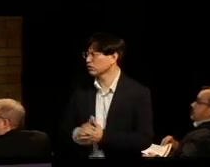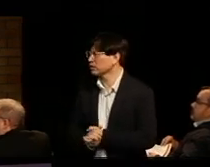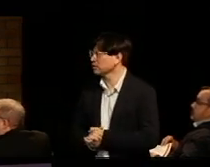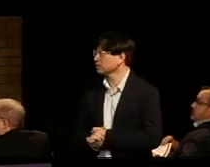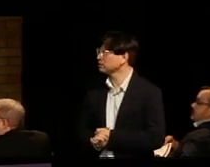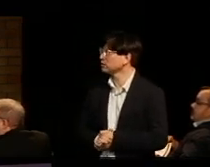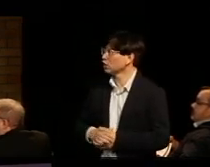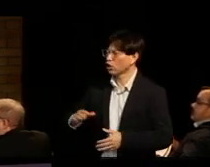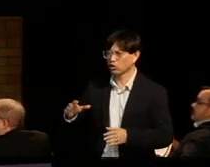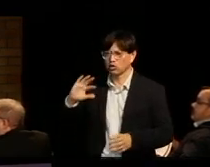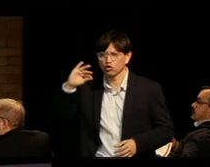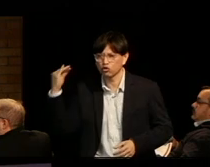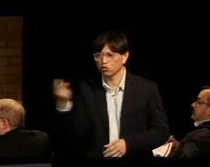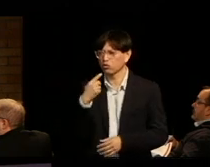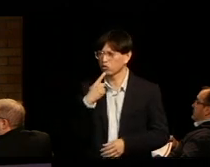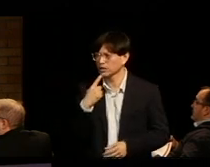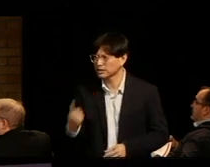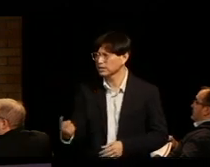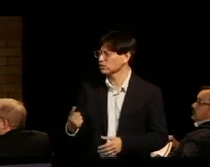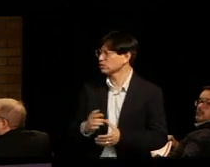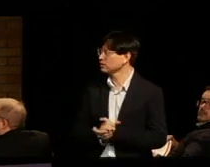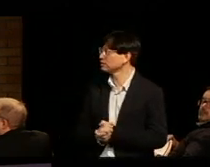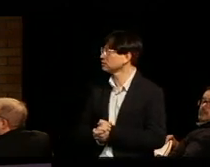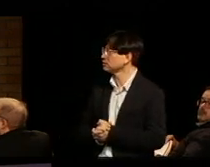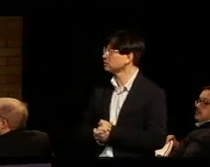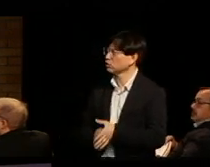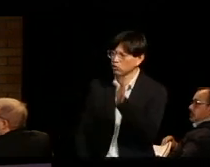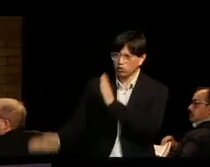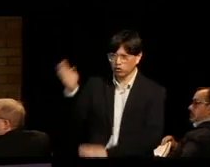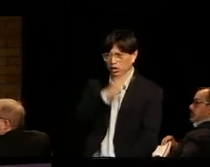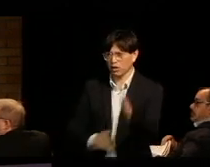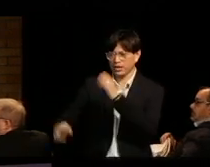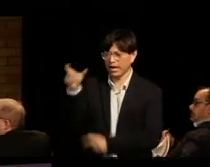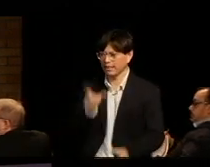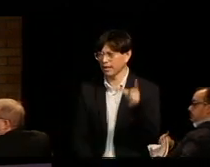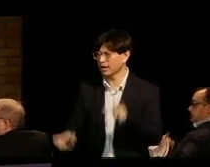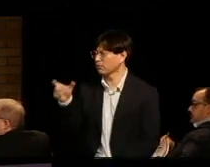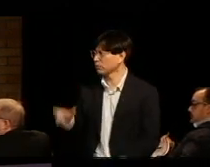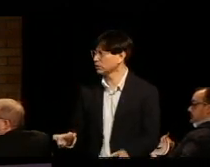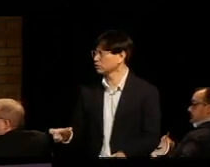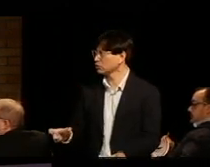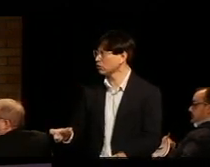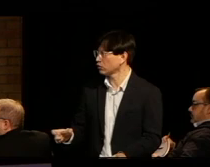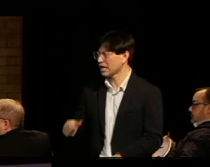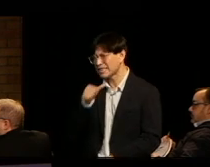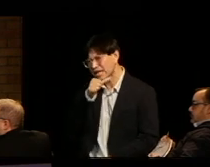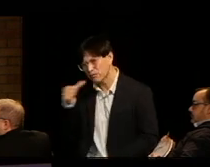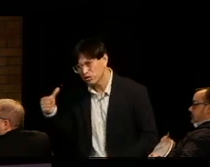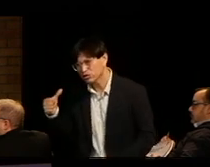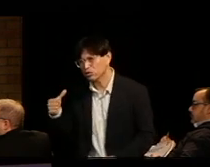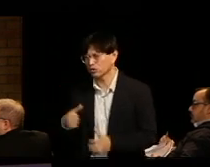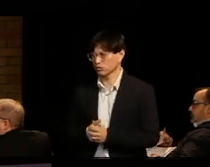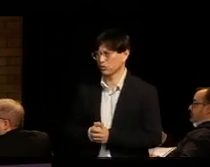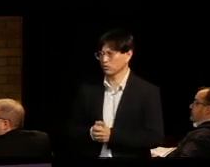che si dice sulla sulla condizione di disabilità di alcune persone e sulle esigenze che questo ha